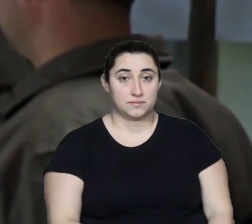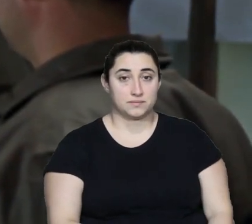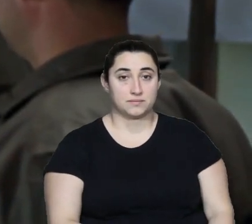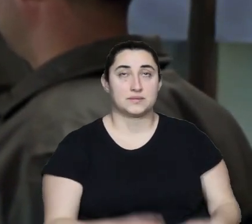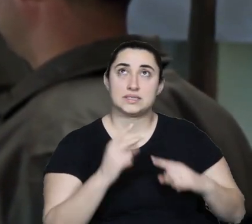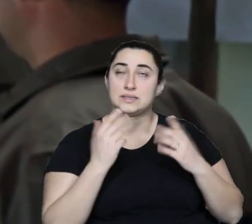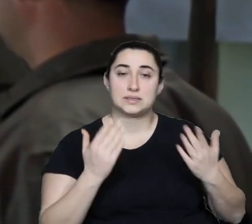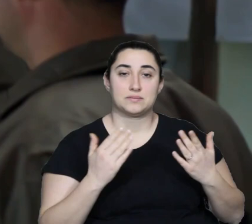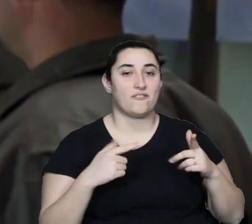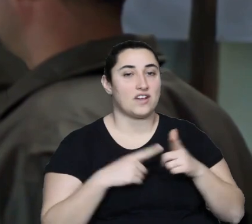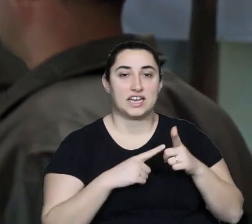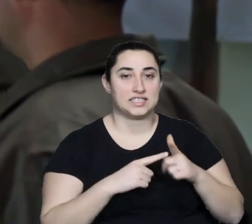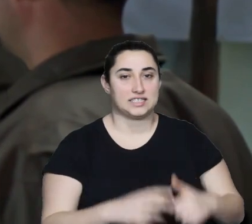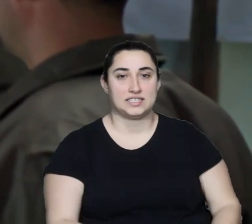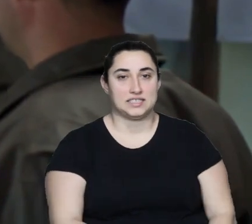İsmail,